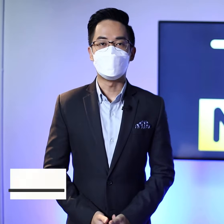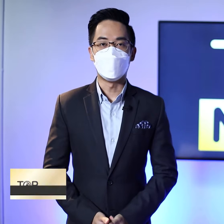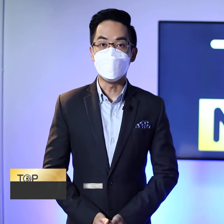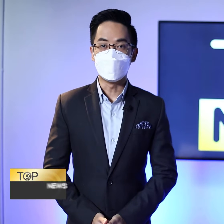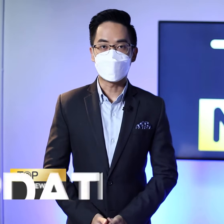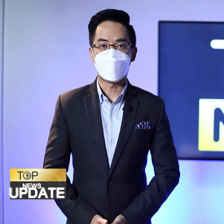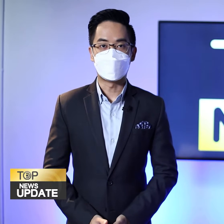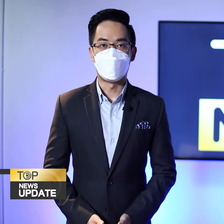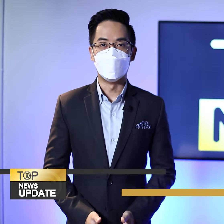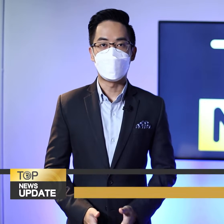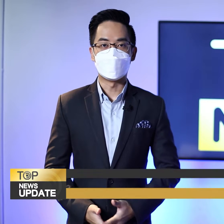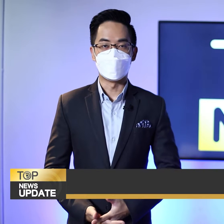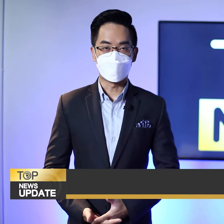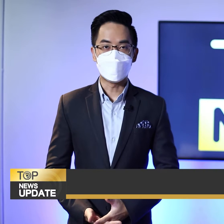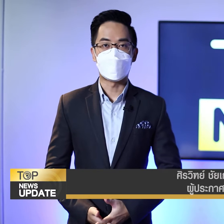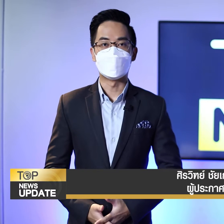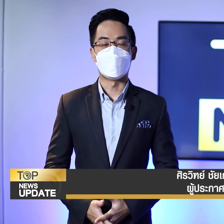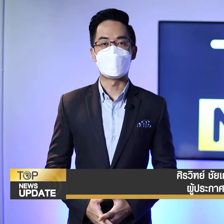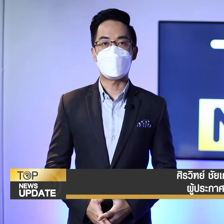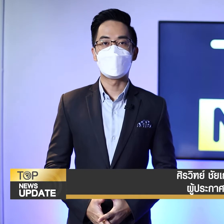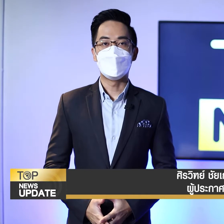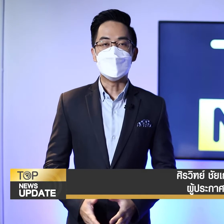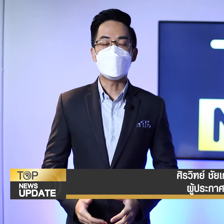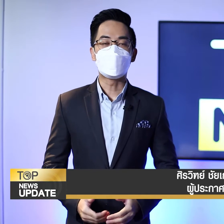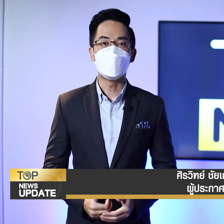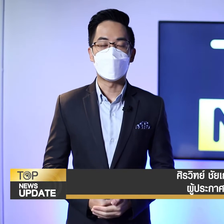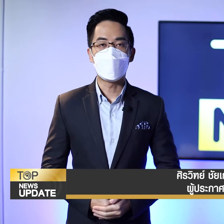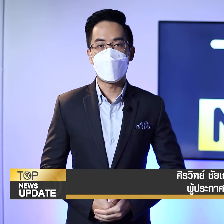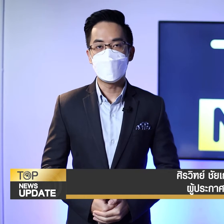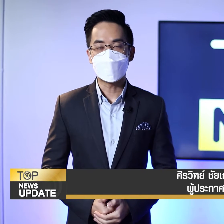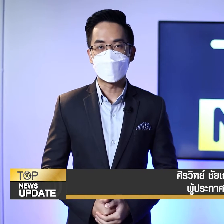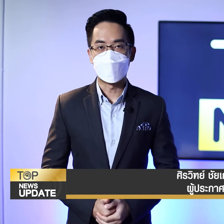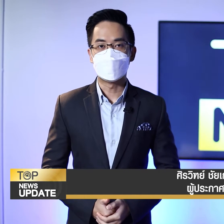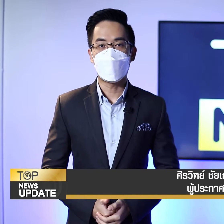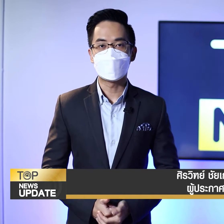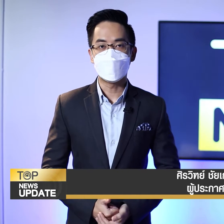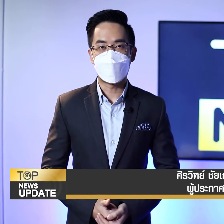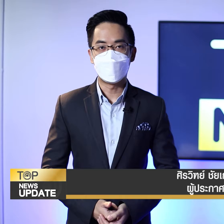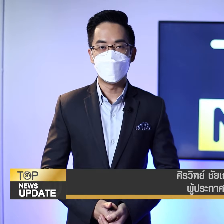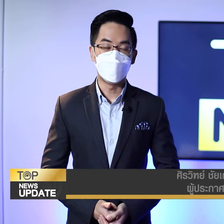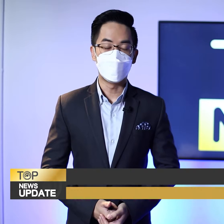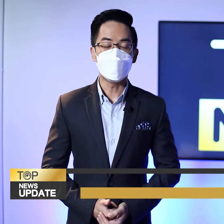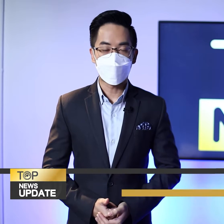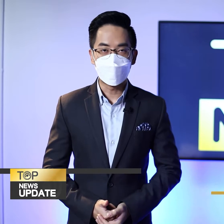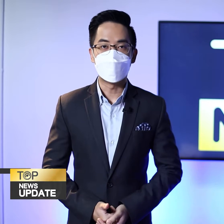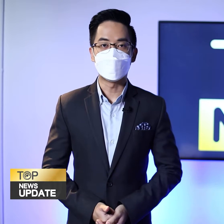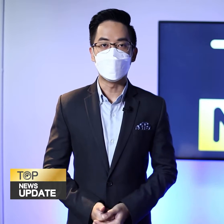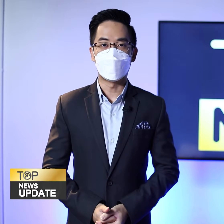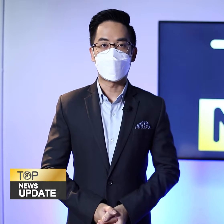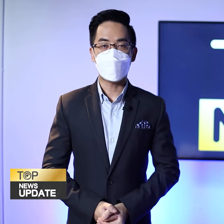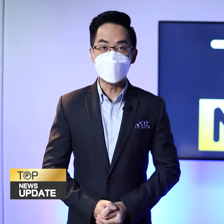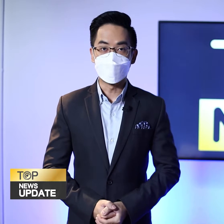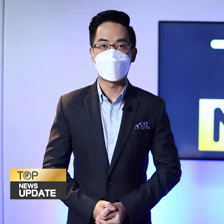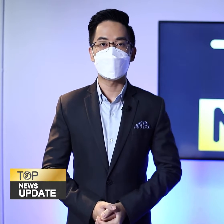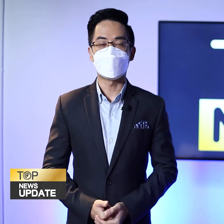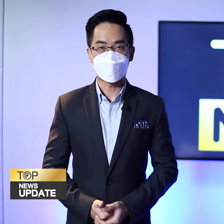วัสดีครับช่วงนี้ติดตามชม News Update กับผมเทคศิรวิชัยเกษมครับที่ประชุมศบค.มีมติเห็นชอบซื้อยาโมนูพิราเวียจำน